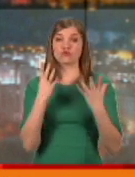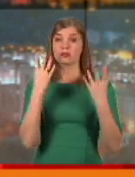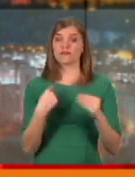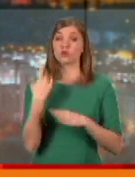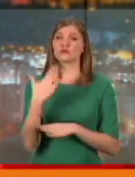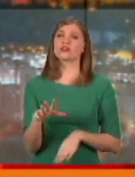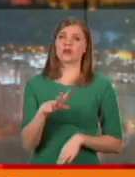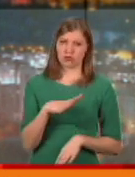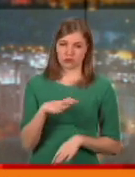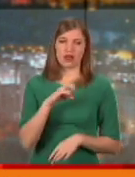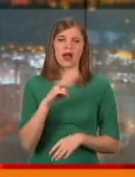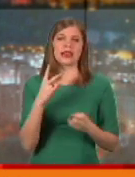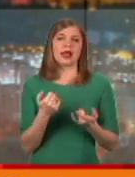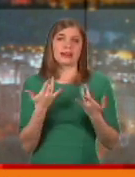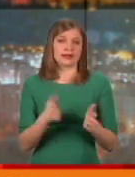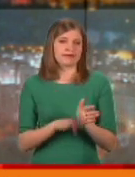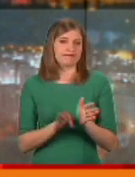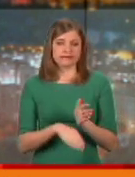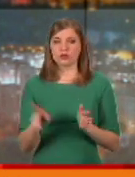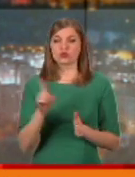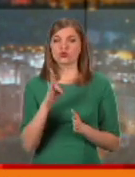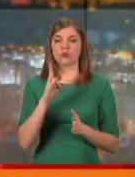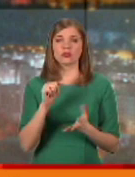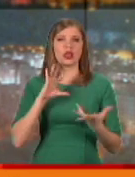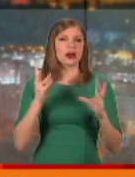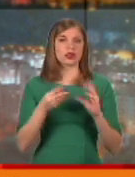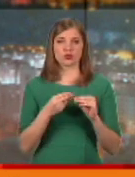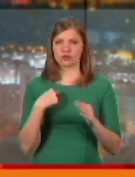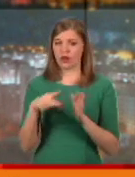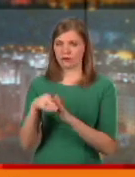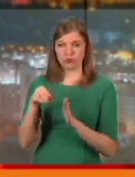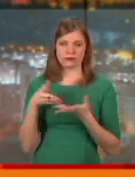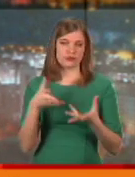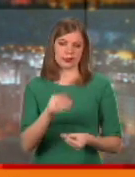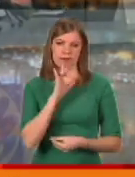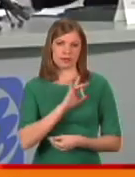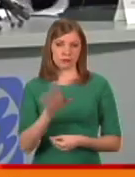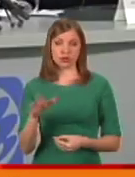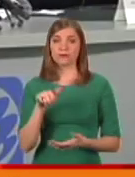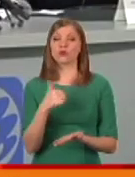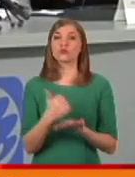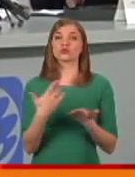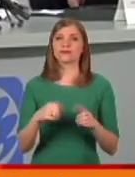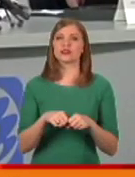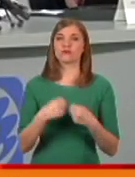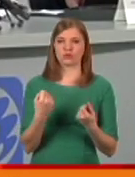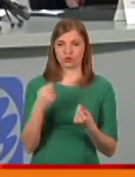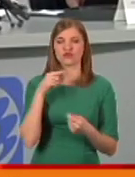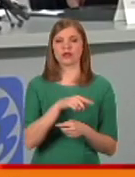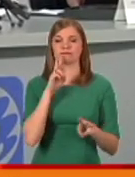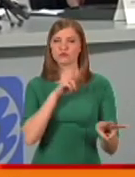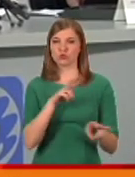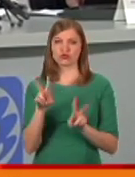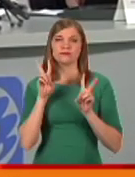голосування були, утім, настільки незначні, що на результат голосування не вплинуть. Серед основних порушень спостерігачі